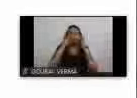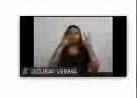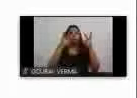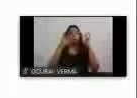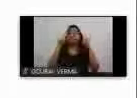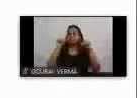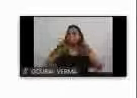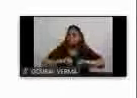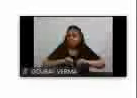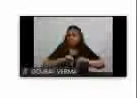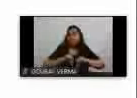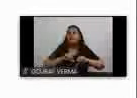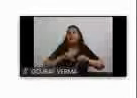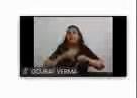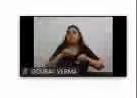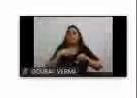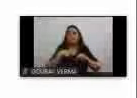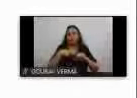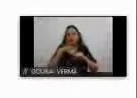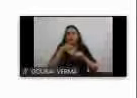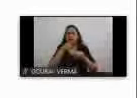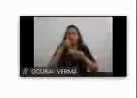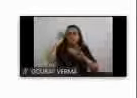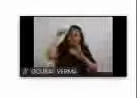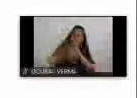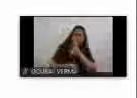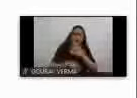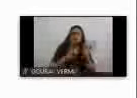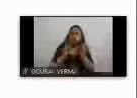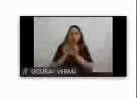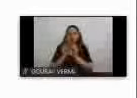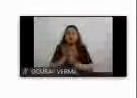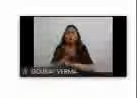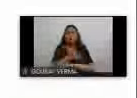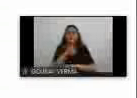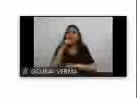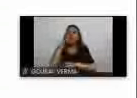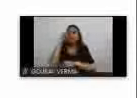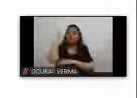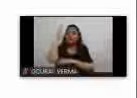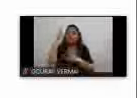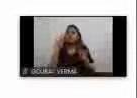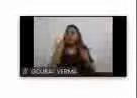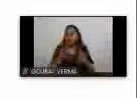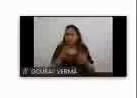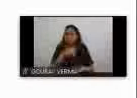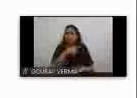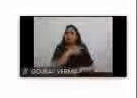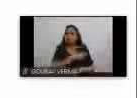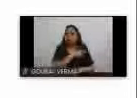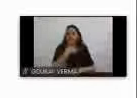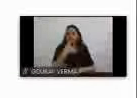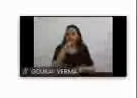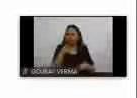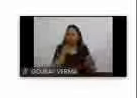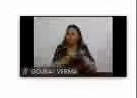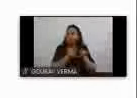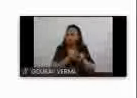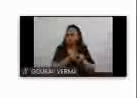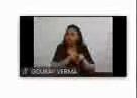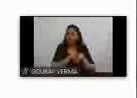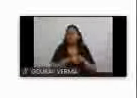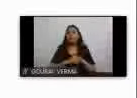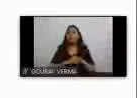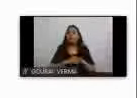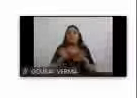ऑलरेडी कवर्ड दिस, बट बाकी के सब डिसेबिलिटी के सेम वे विजन लॉस में भी फैमिली मेंबर्स